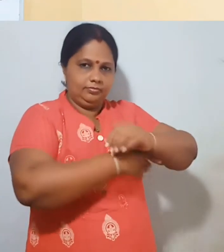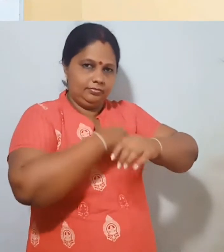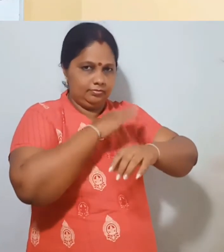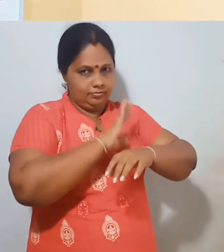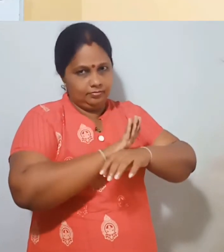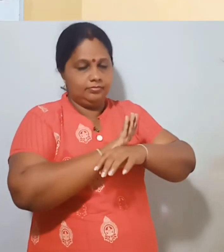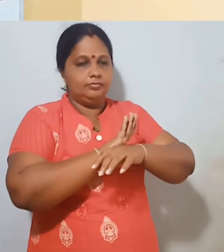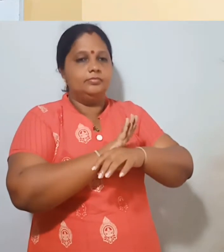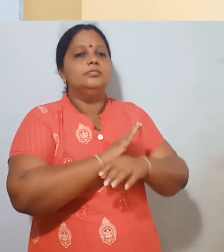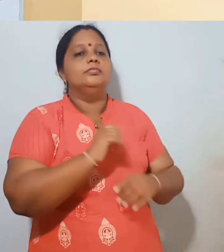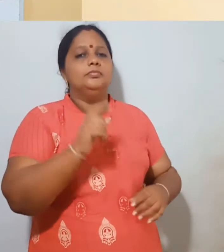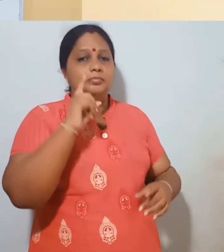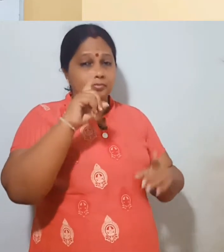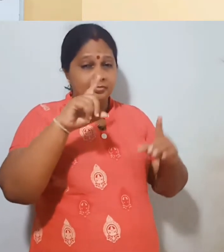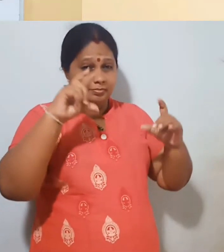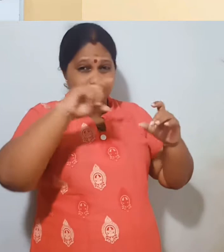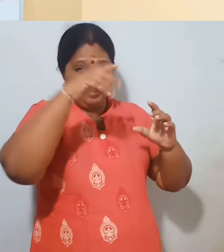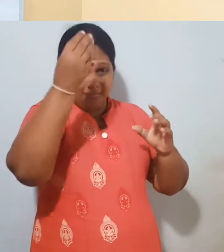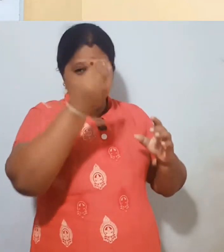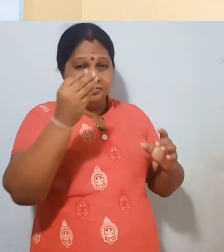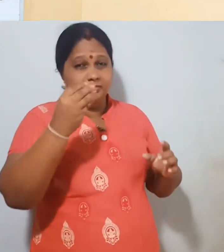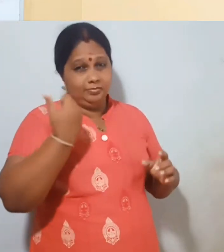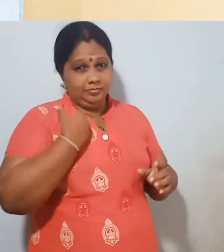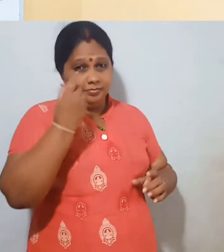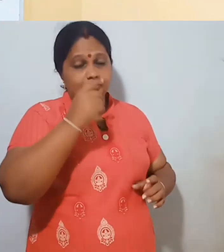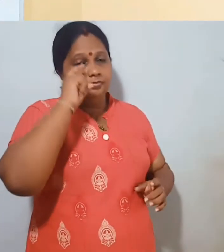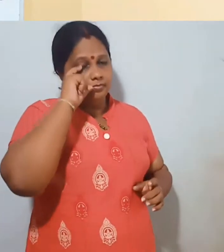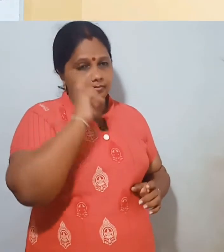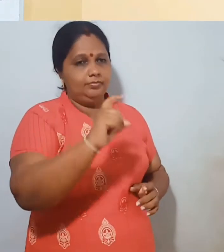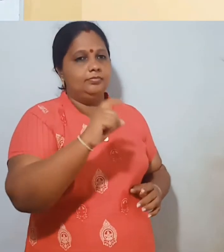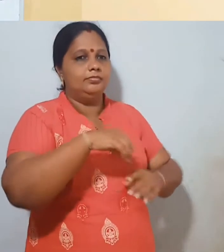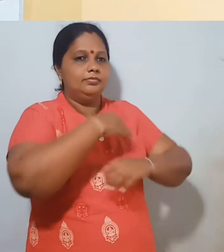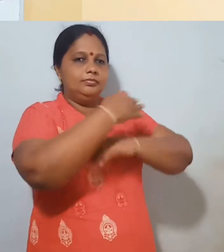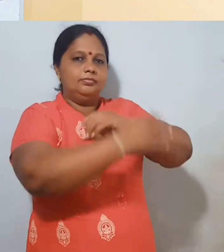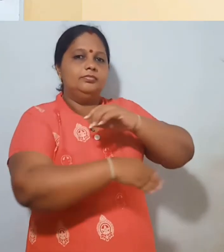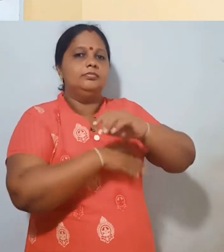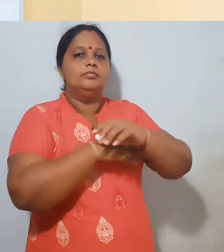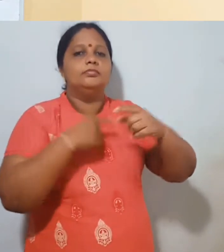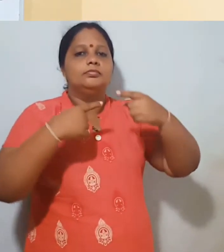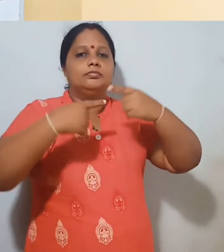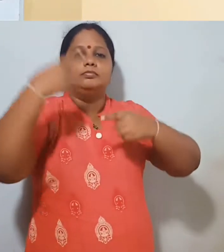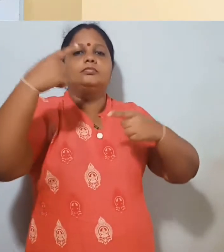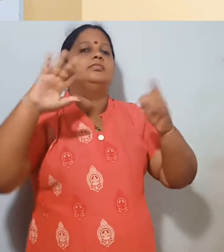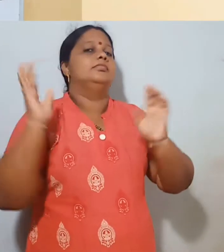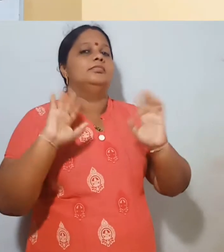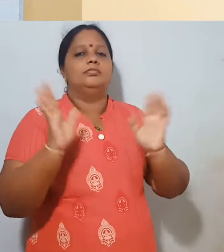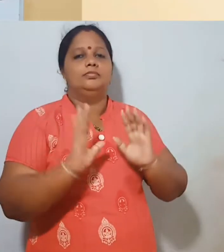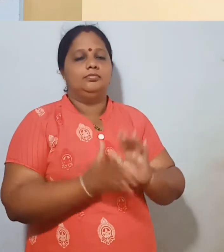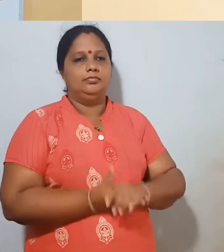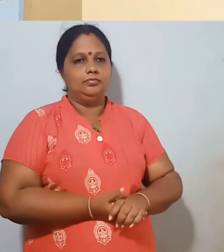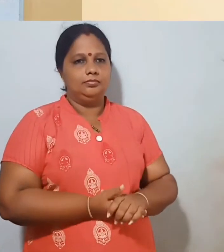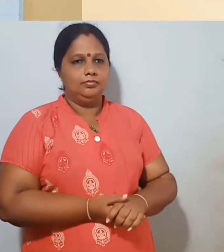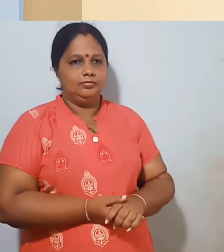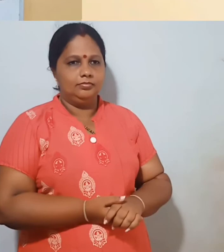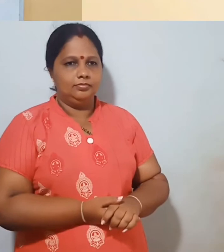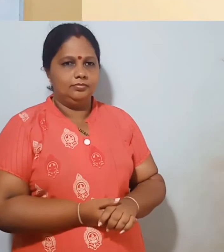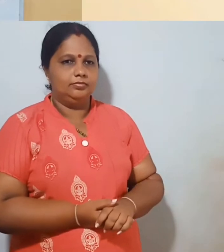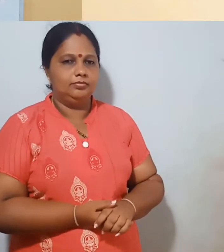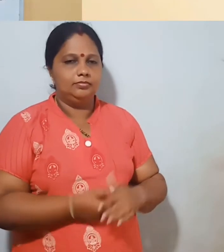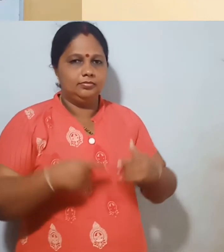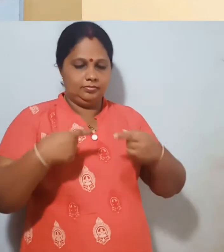அப்ப இப்படி மாதிரி கட்டி விட்டமாக இருந்தால் இப்படி ஒரு பிரச்சனை நடக்காது. இப்ப இப்படி ஒரு பிரச்சனை நடந்தால் இந்த